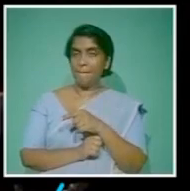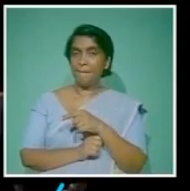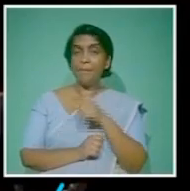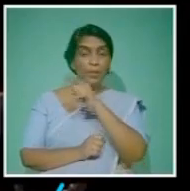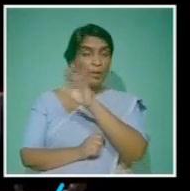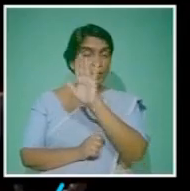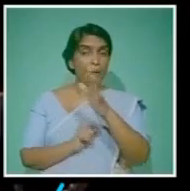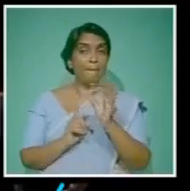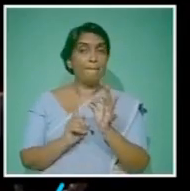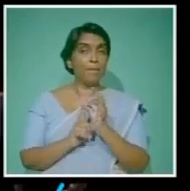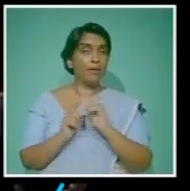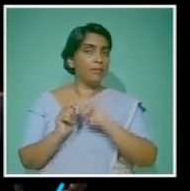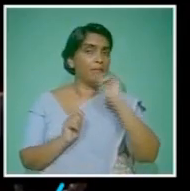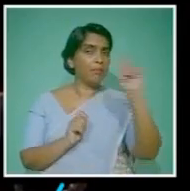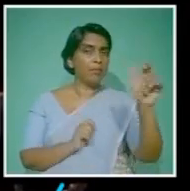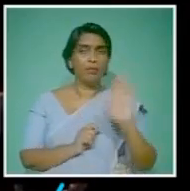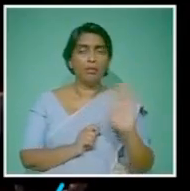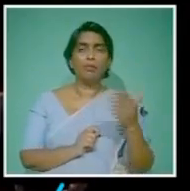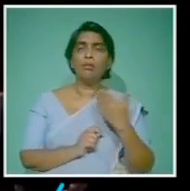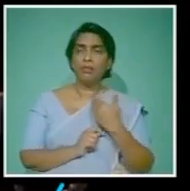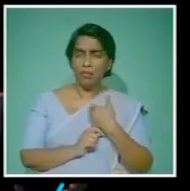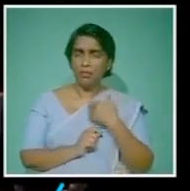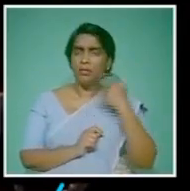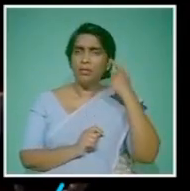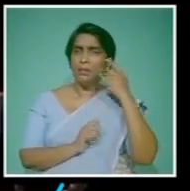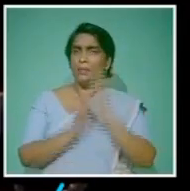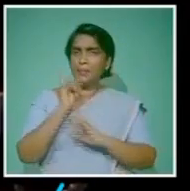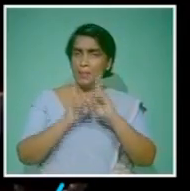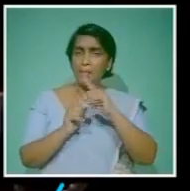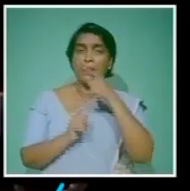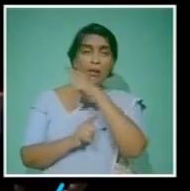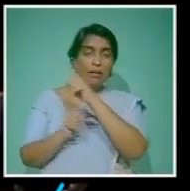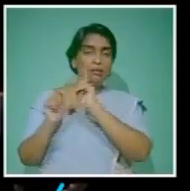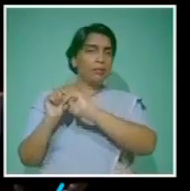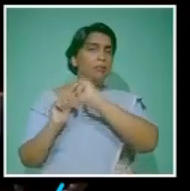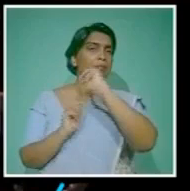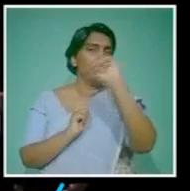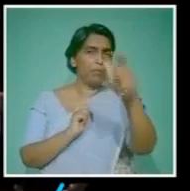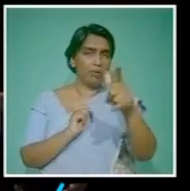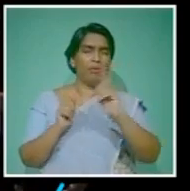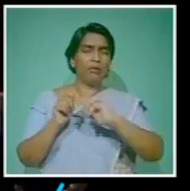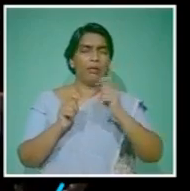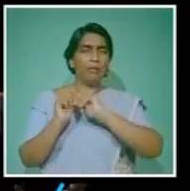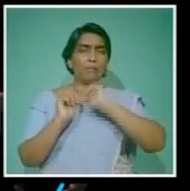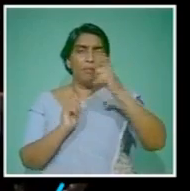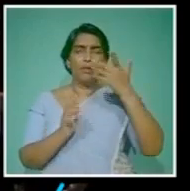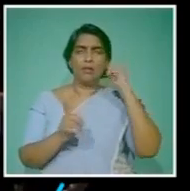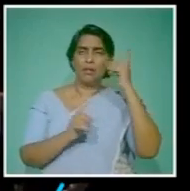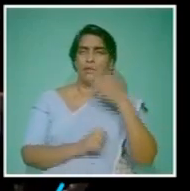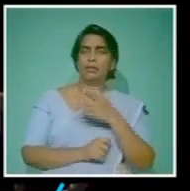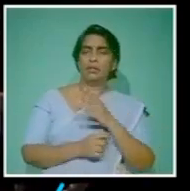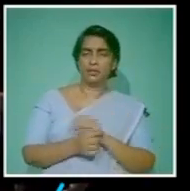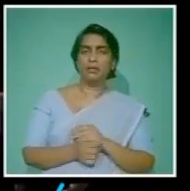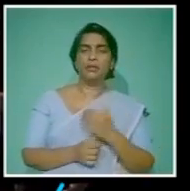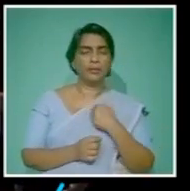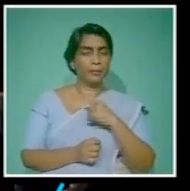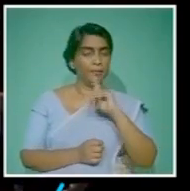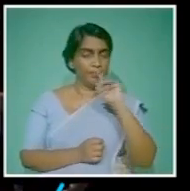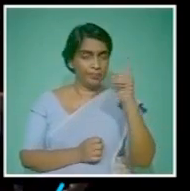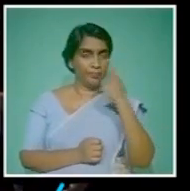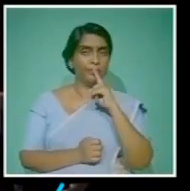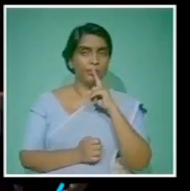අය පුද්ගලිකව ගෙවන්න තියෙන ගාණක් නෙවෙයි මම හිතන විදිහට අමාත්‍යංශ විසින් එහාට මෙහාට වෙලා තියෙන ප්‍රශ්න මේ තියෙන්නේ. මම ඉස්සෙල්ලාම